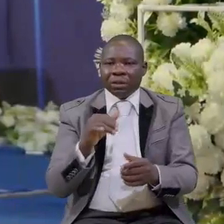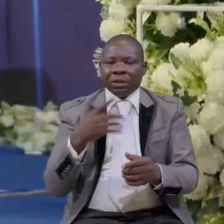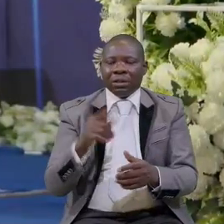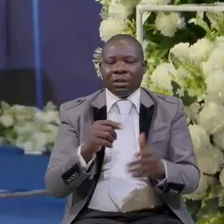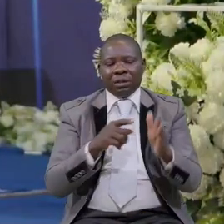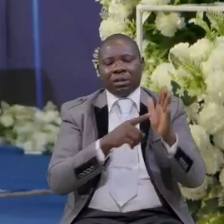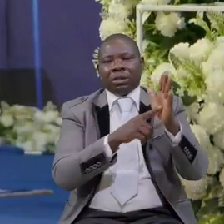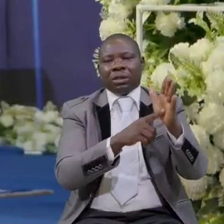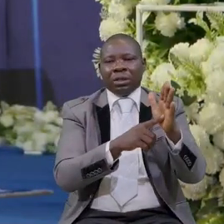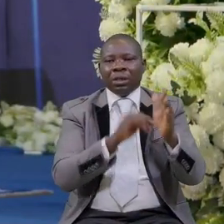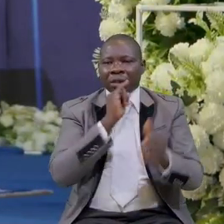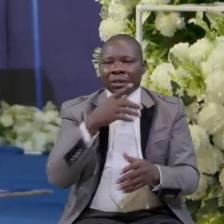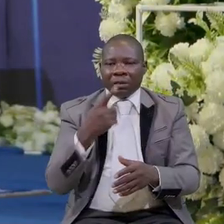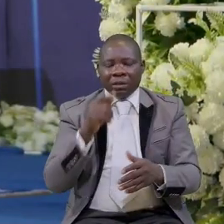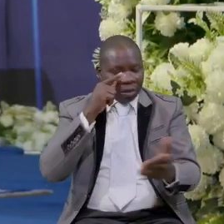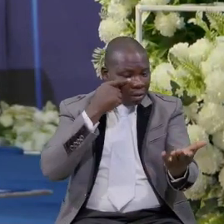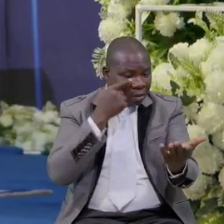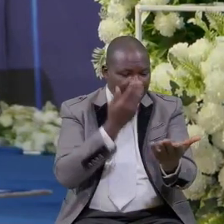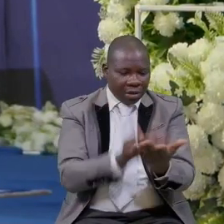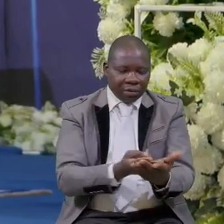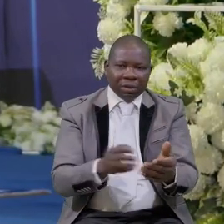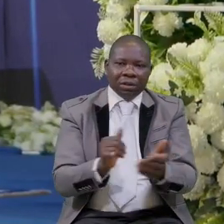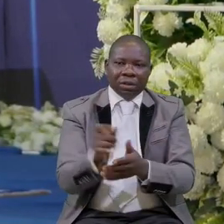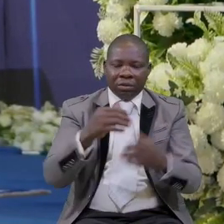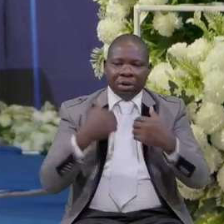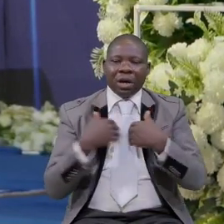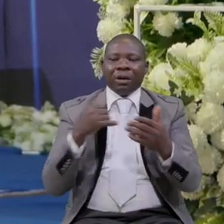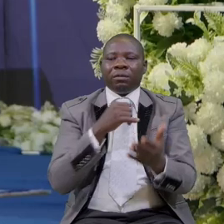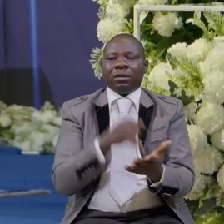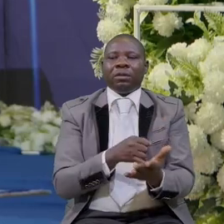un symbole. C'est une évidence que tu l'as eu.